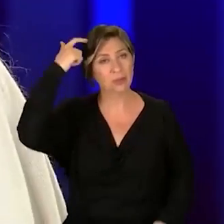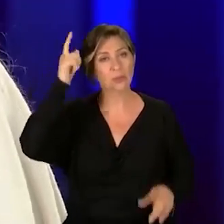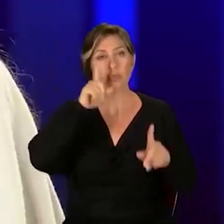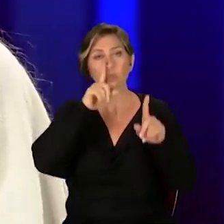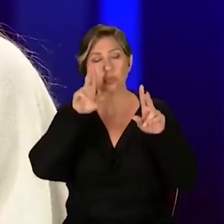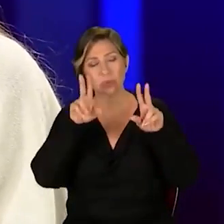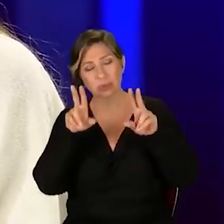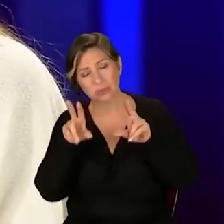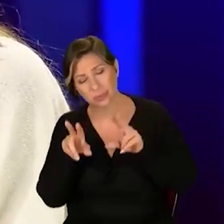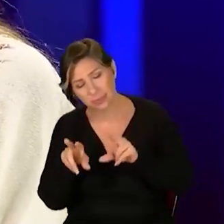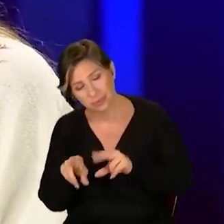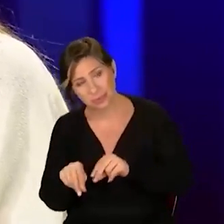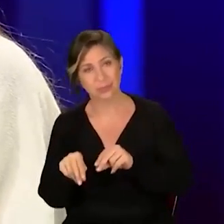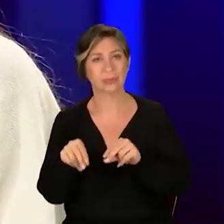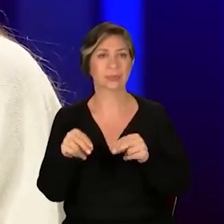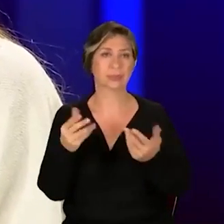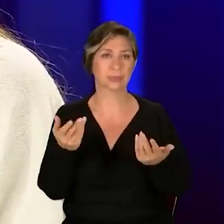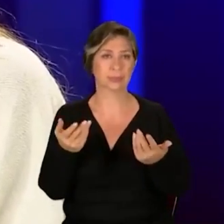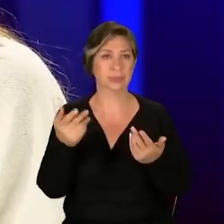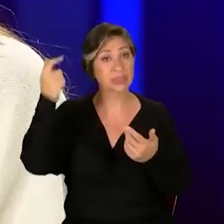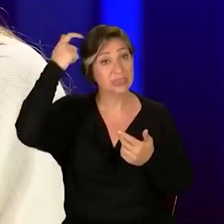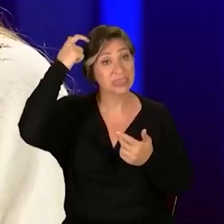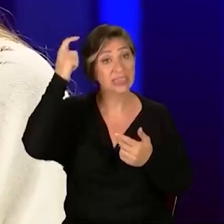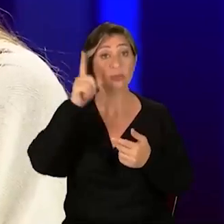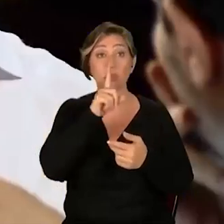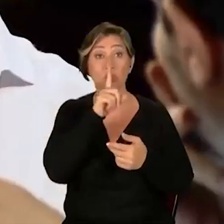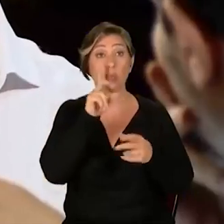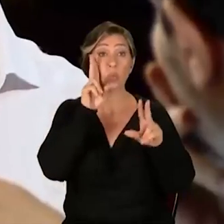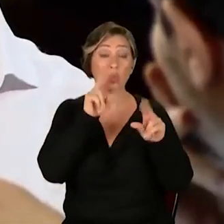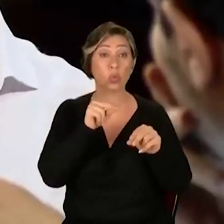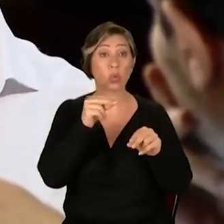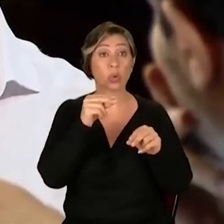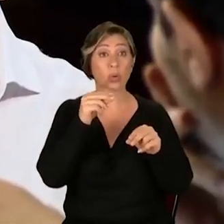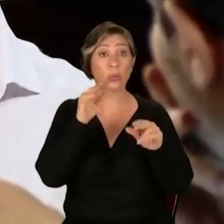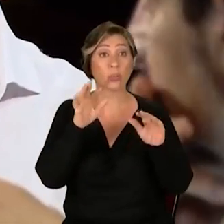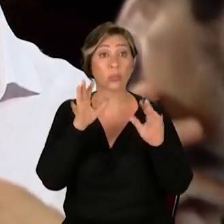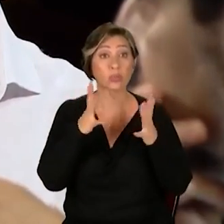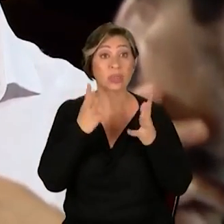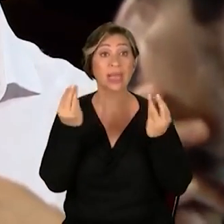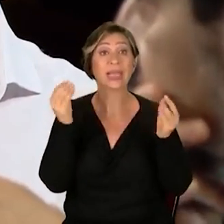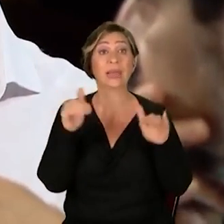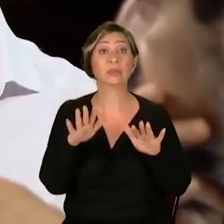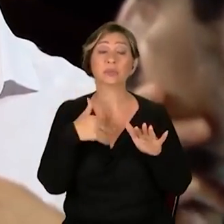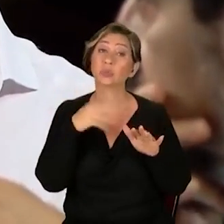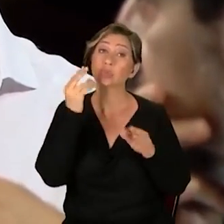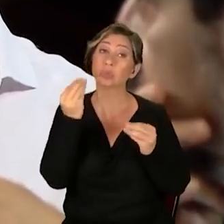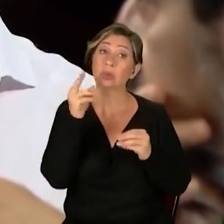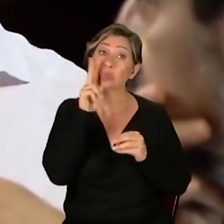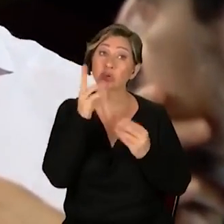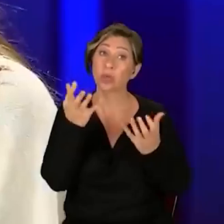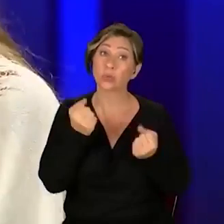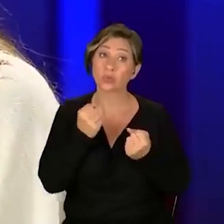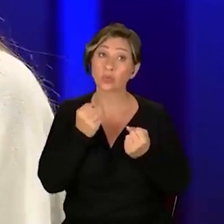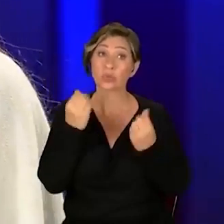uykuya dalarsınız. Zihin susar. Zihin susar. Ama uyku apnesine iyi gelmez bu. Vallahi biz güzel sonuçlar alıyoruz.